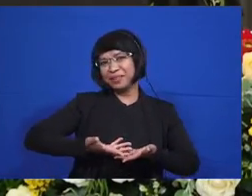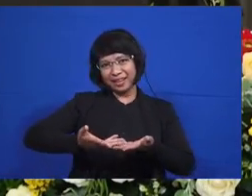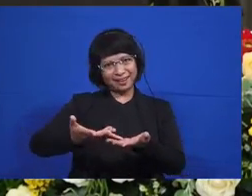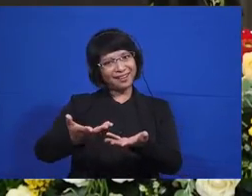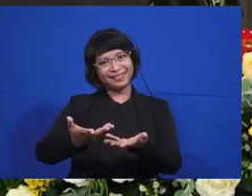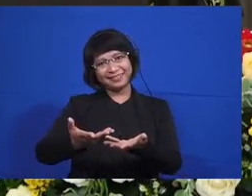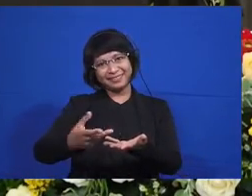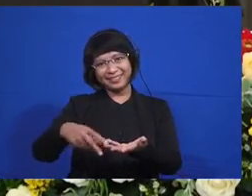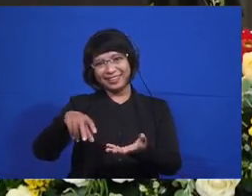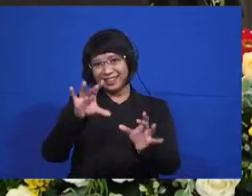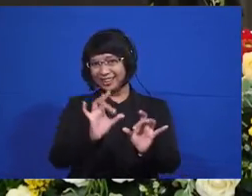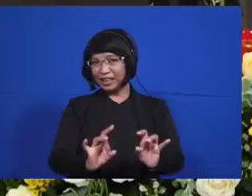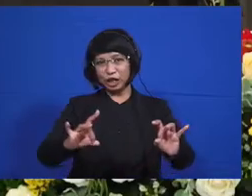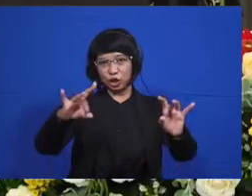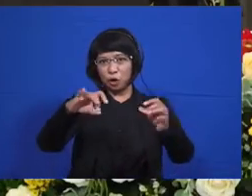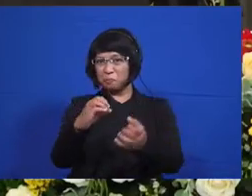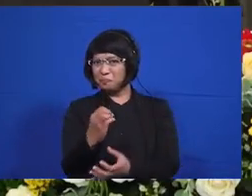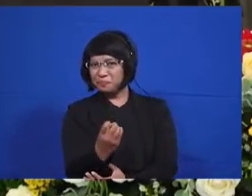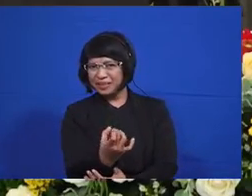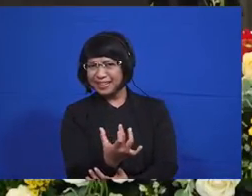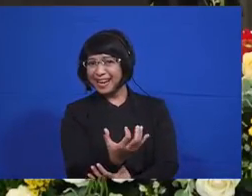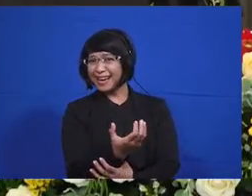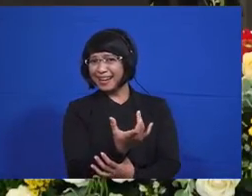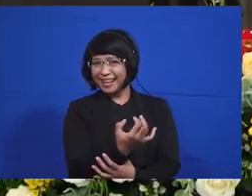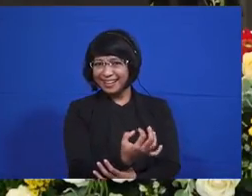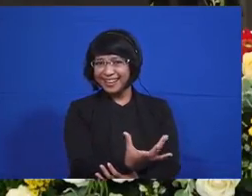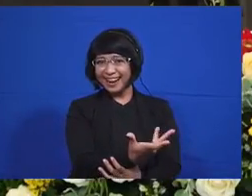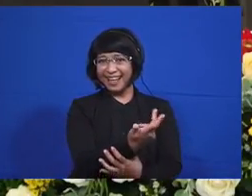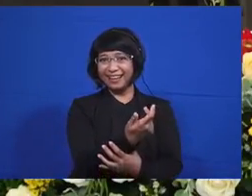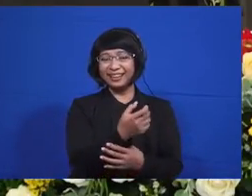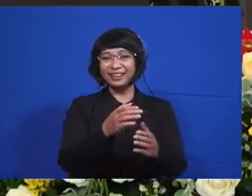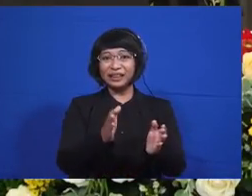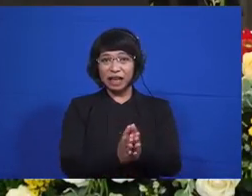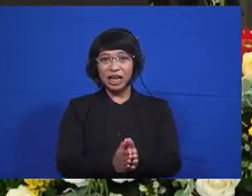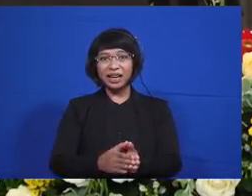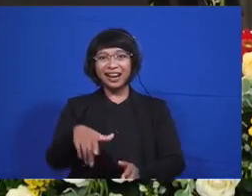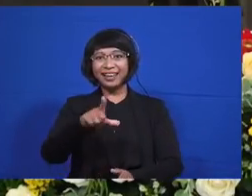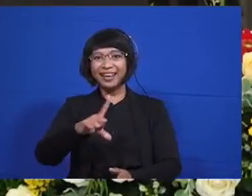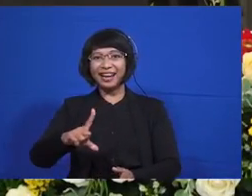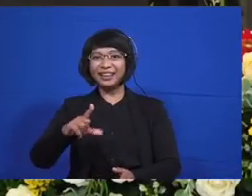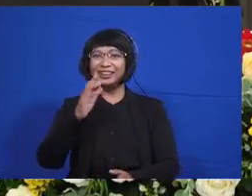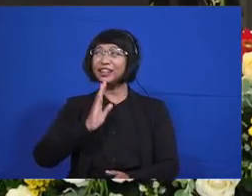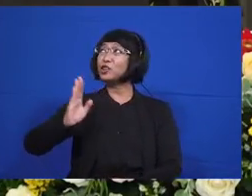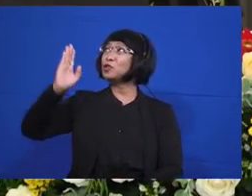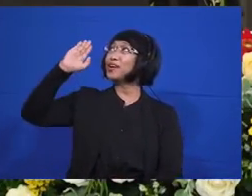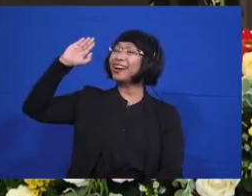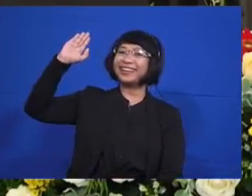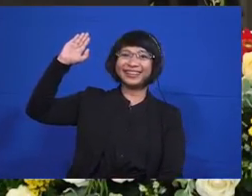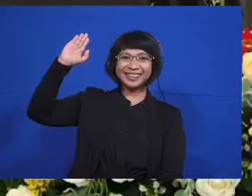rohmu bernyala-nyala dan layanilah Tuhan.